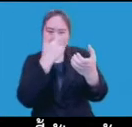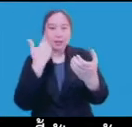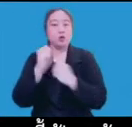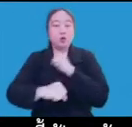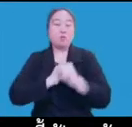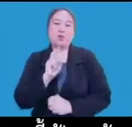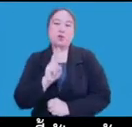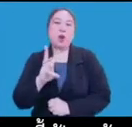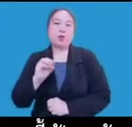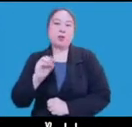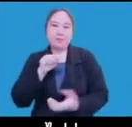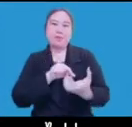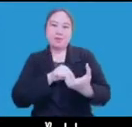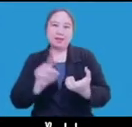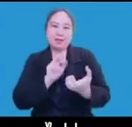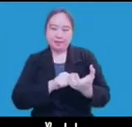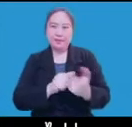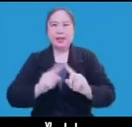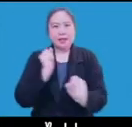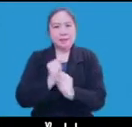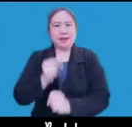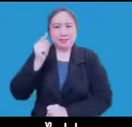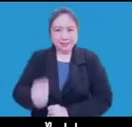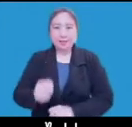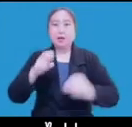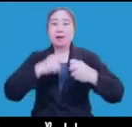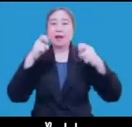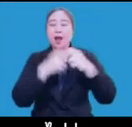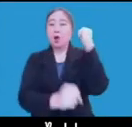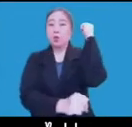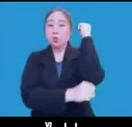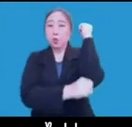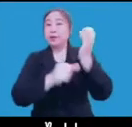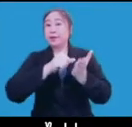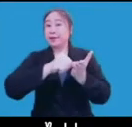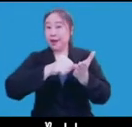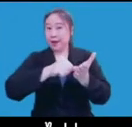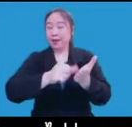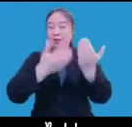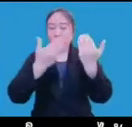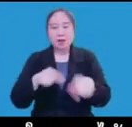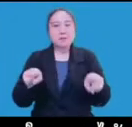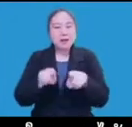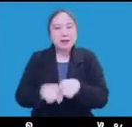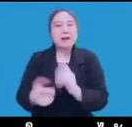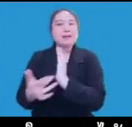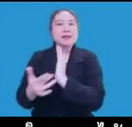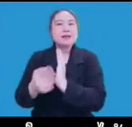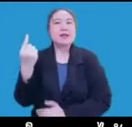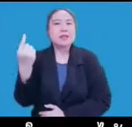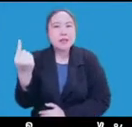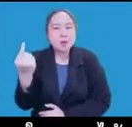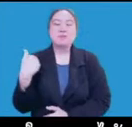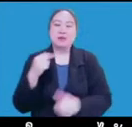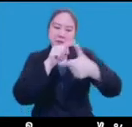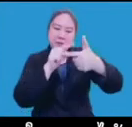ปี2563แต่ว่าในการทำงานจริงๆของการแก้ปัญหาความยากจนเนี่ยไม่ใช่เพียงเครื่องมือนะครับยังมีองค์ประก